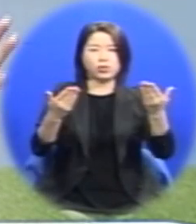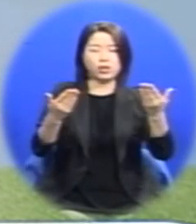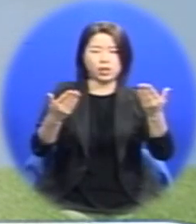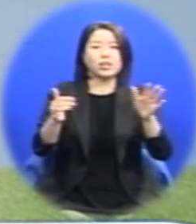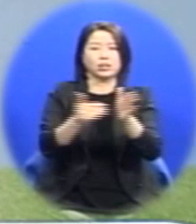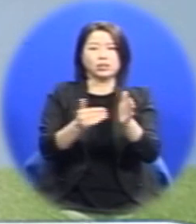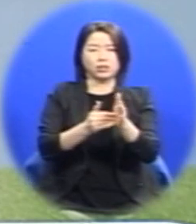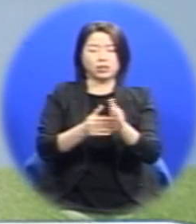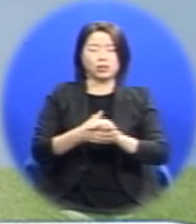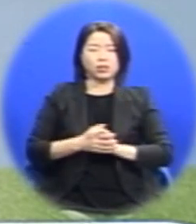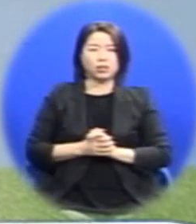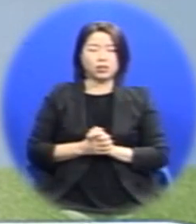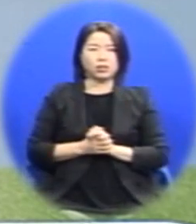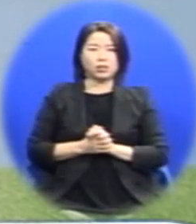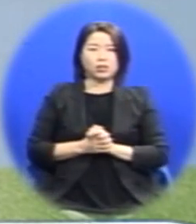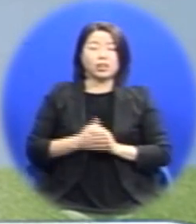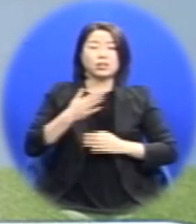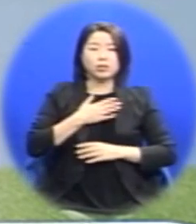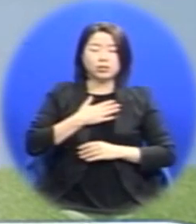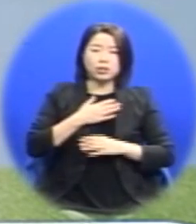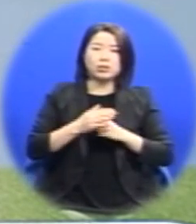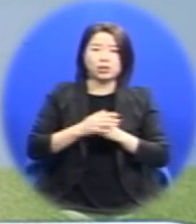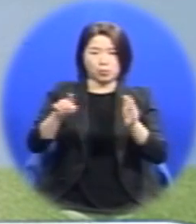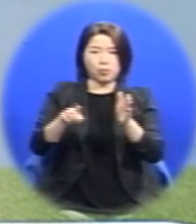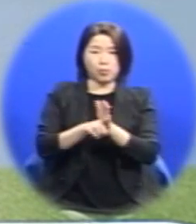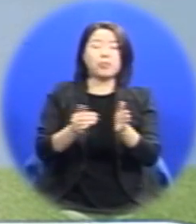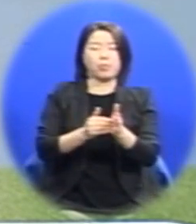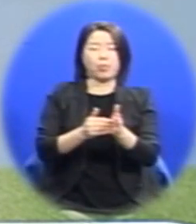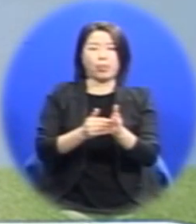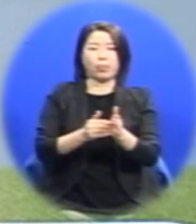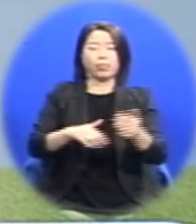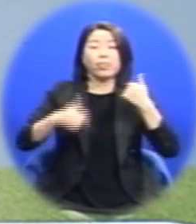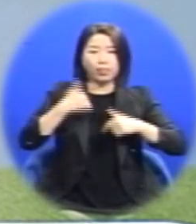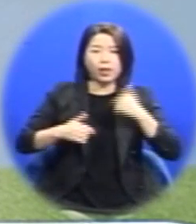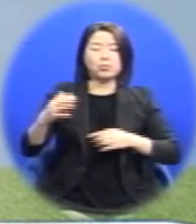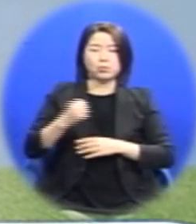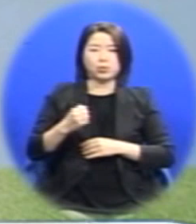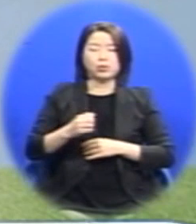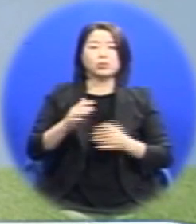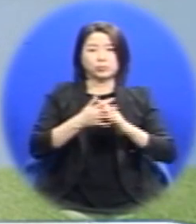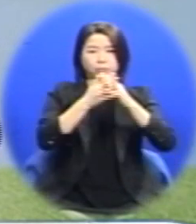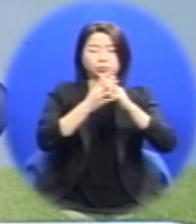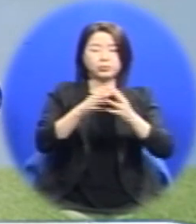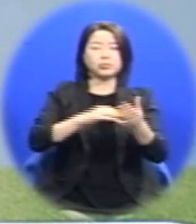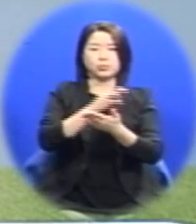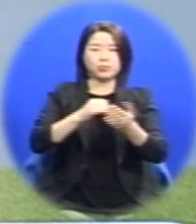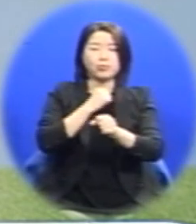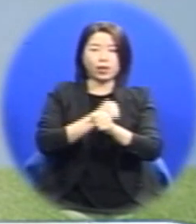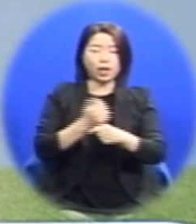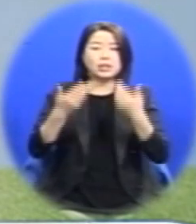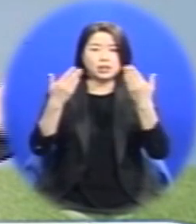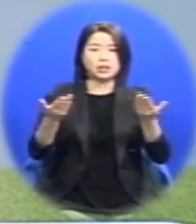그걸로 끝났어요. 저는 믿었어요. 기쁨으로 건축원금 하는 이들을 통해 하나님이 이